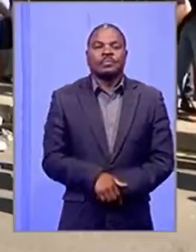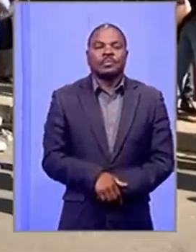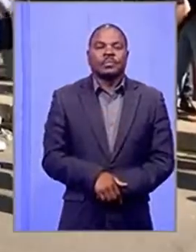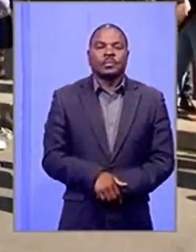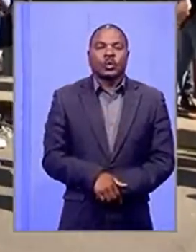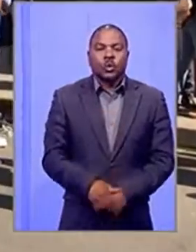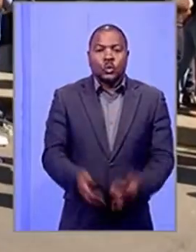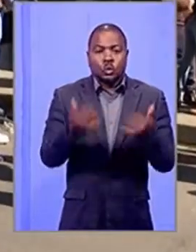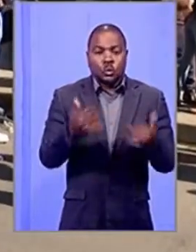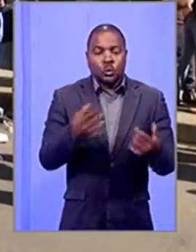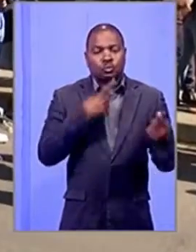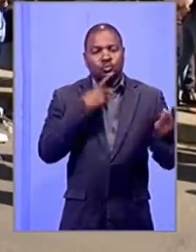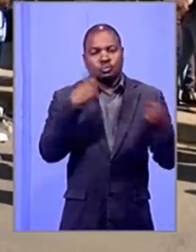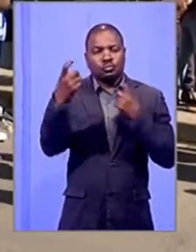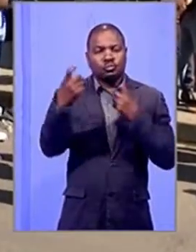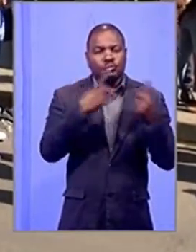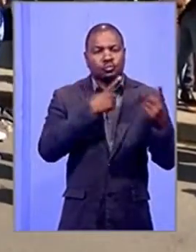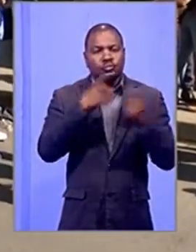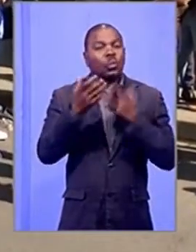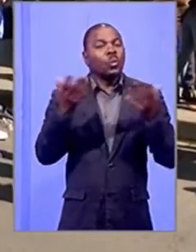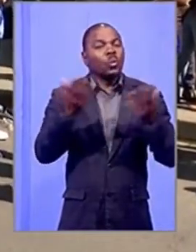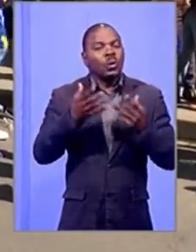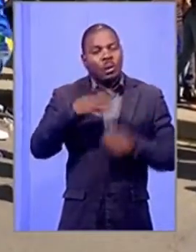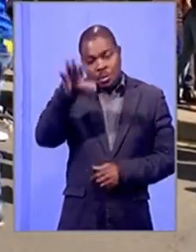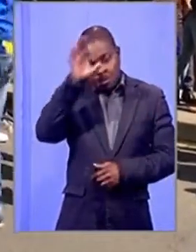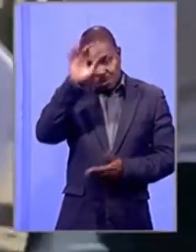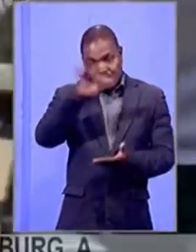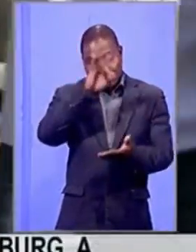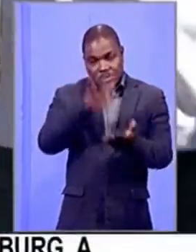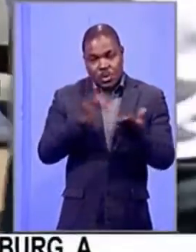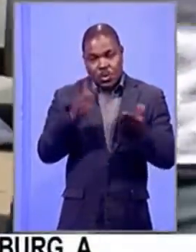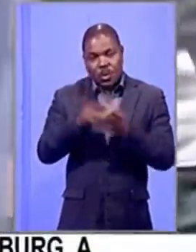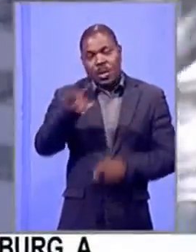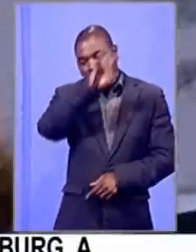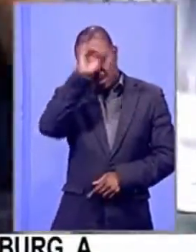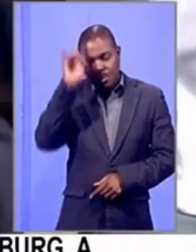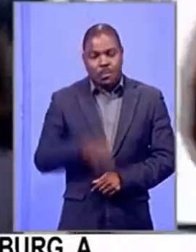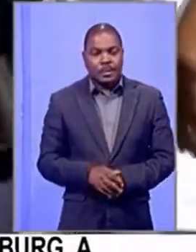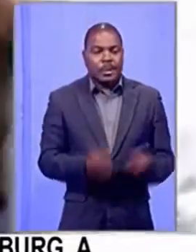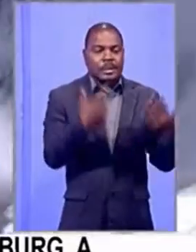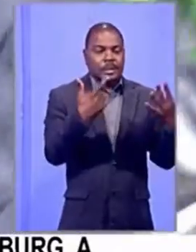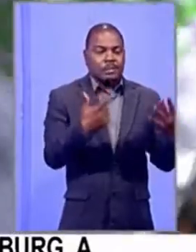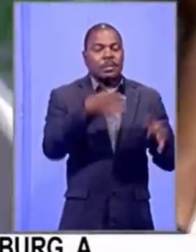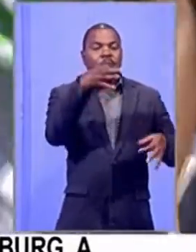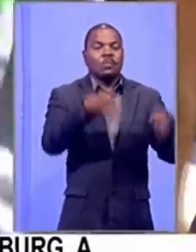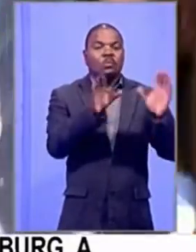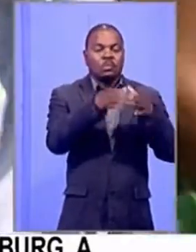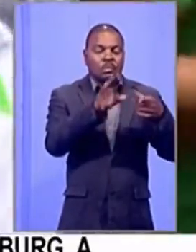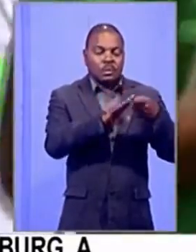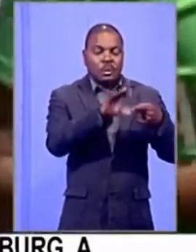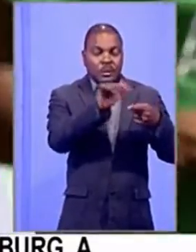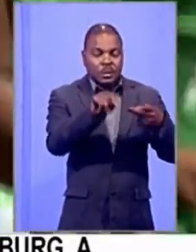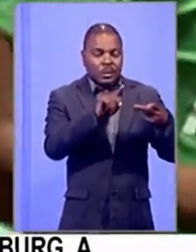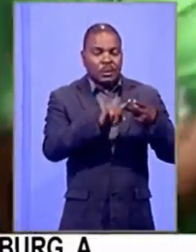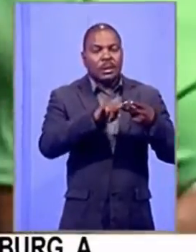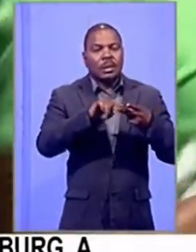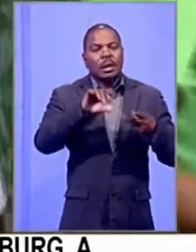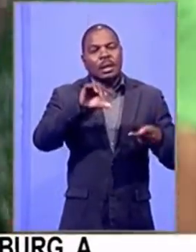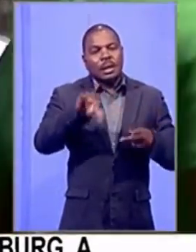ba hlwele ba tsholetsa dingongora go tsa bona station sa mapodisa sa Hillbro. Mekgatlo e Supa ya dipolotiki e le go TA, Action